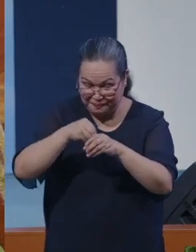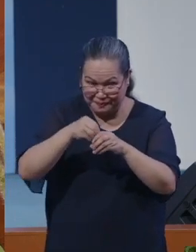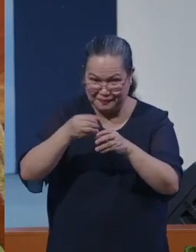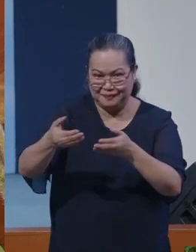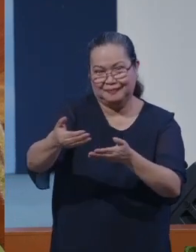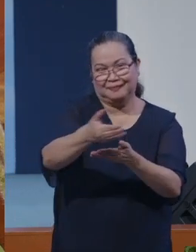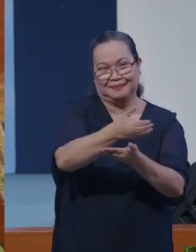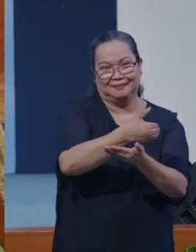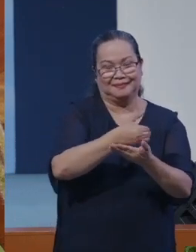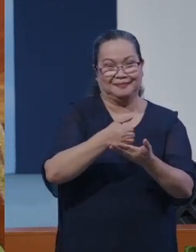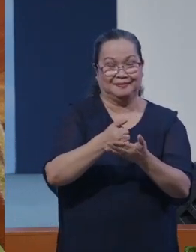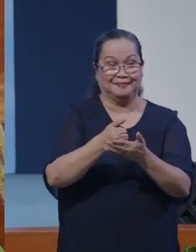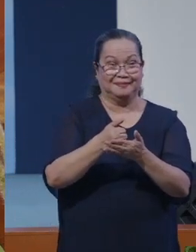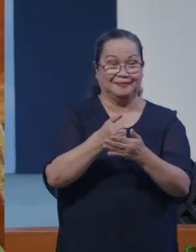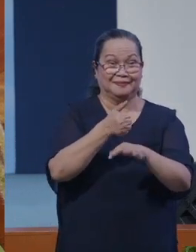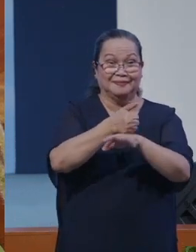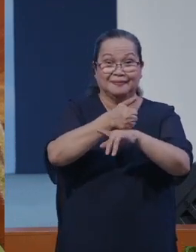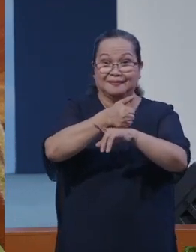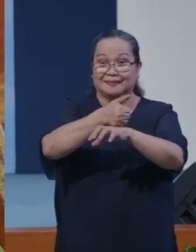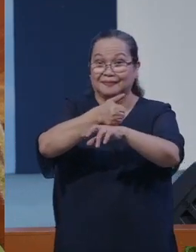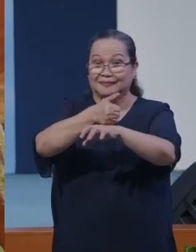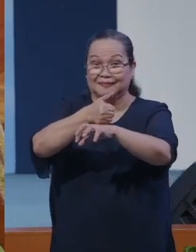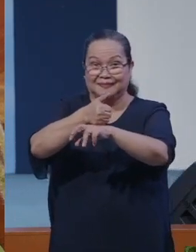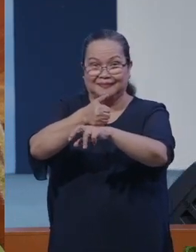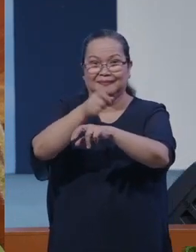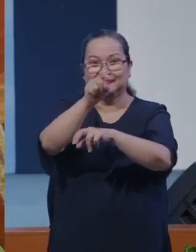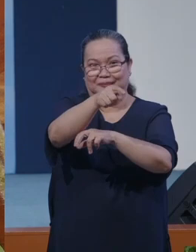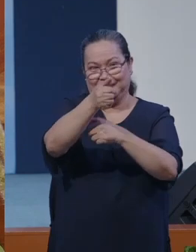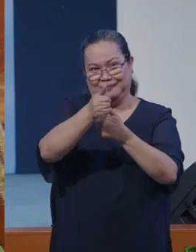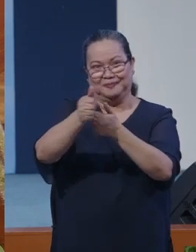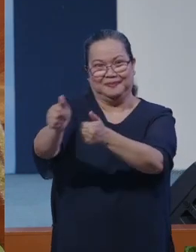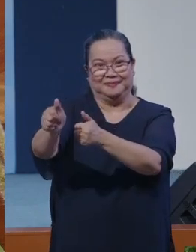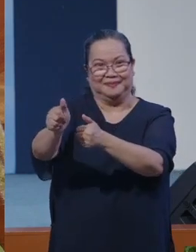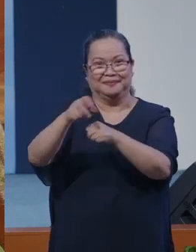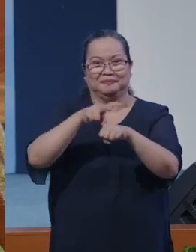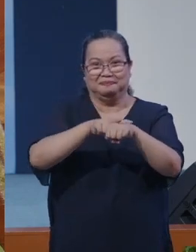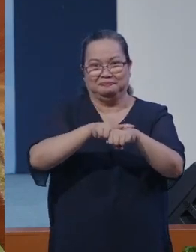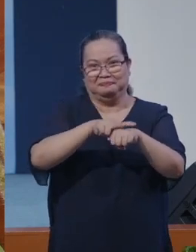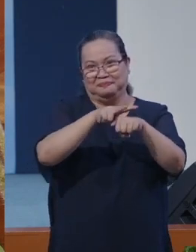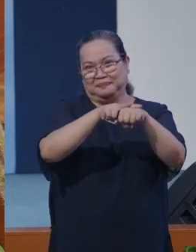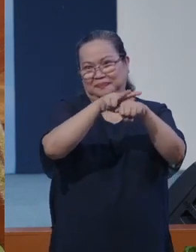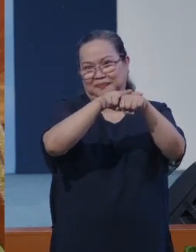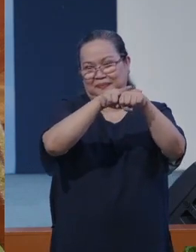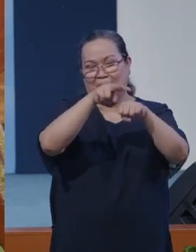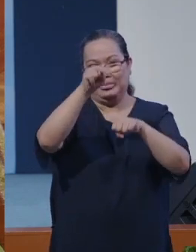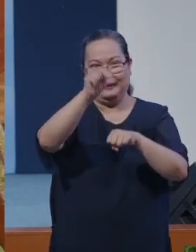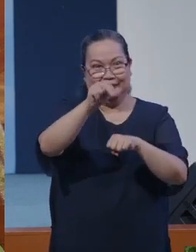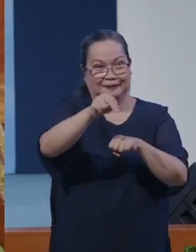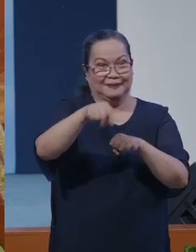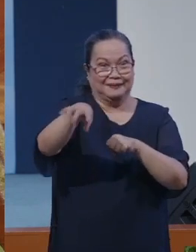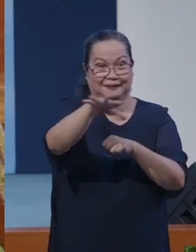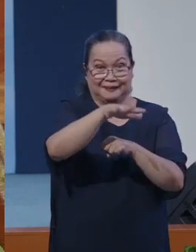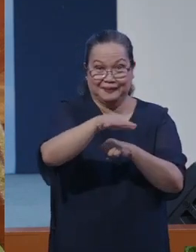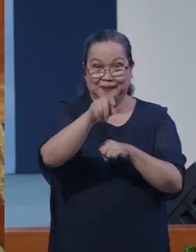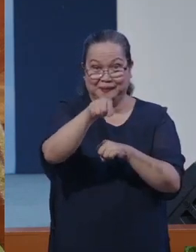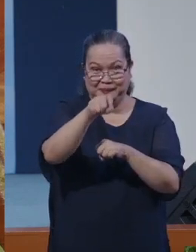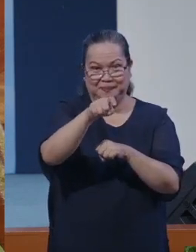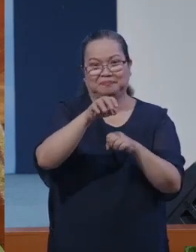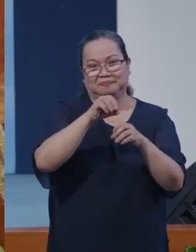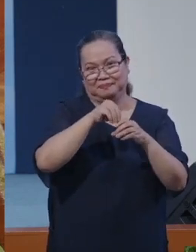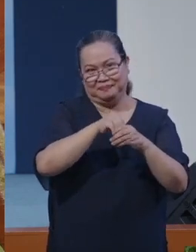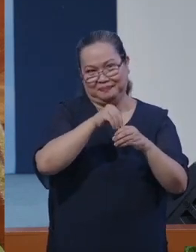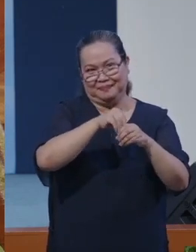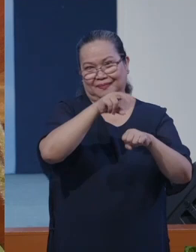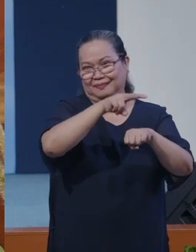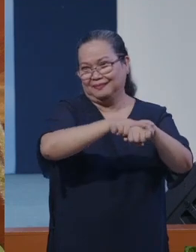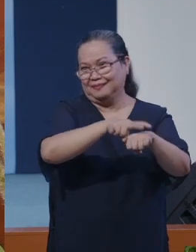harvest." Ang langgam daw po, tularan natin. Nag-iipon po ang langgam. Datapwat tayo'y dapat mag-ipon.